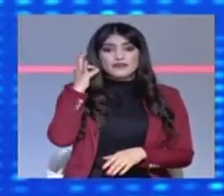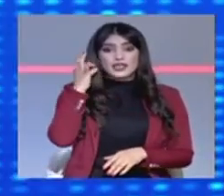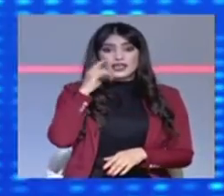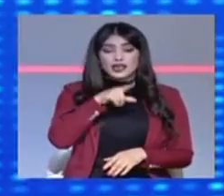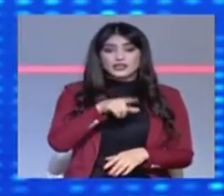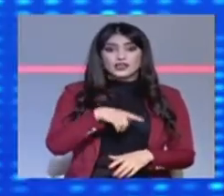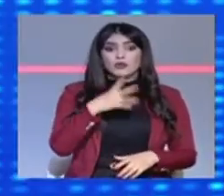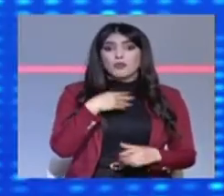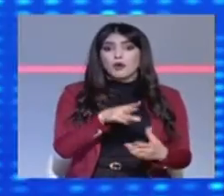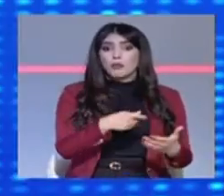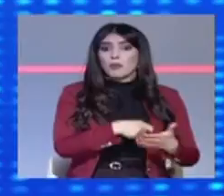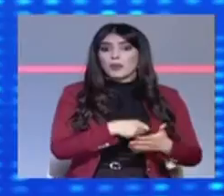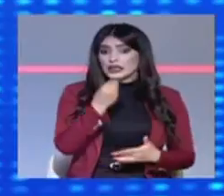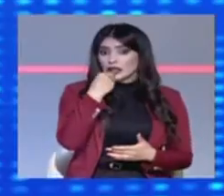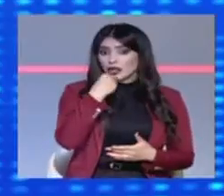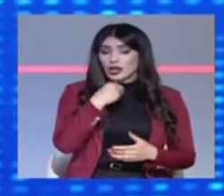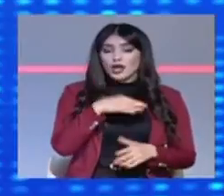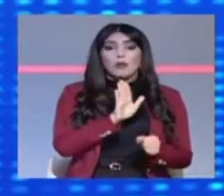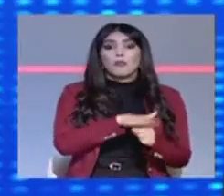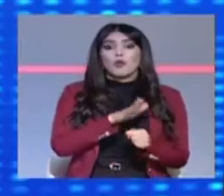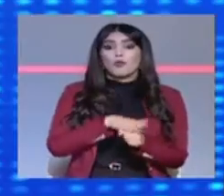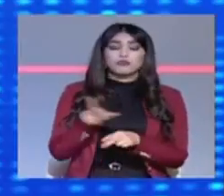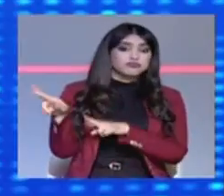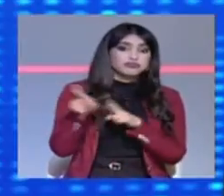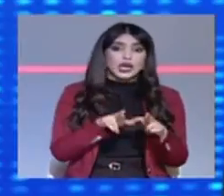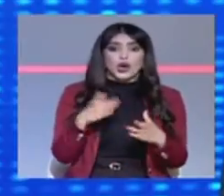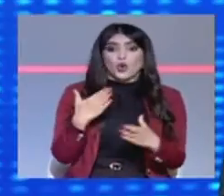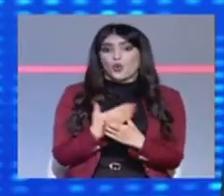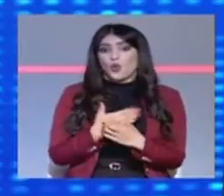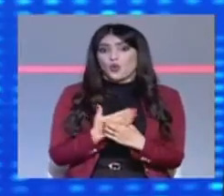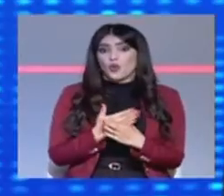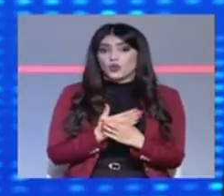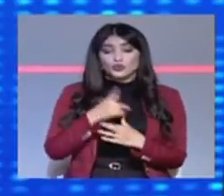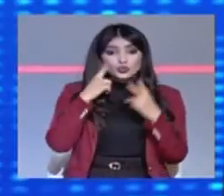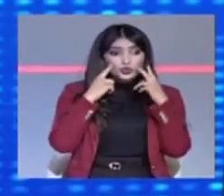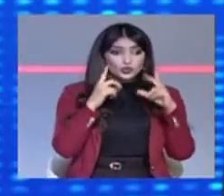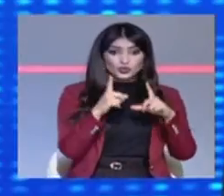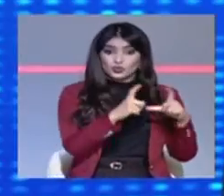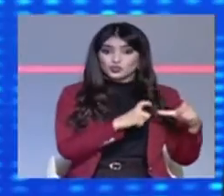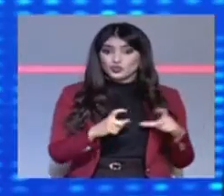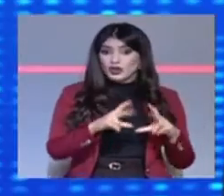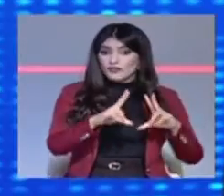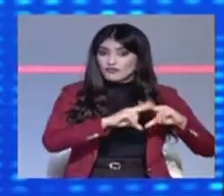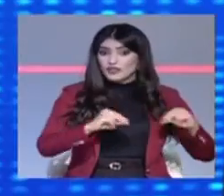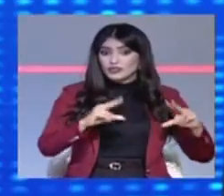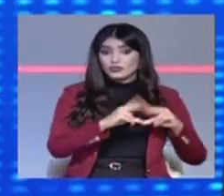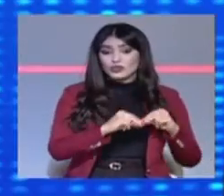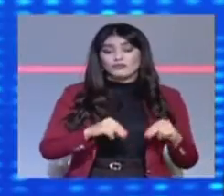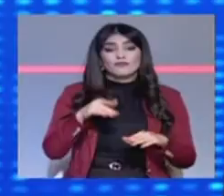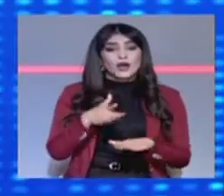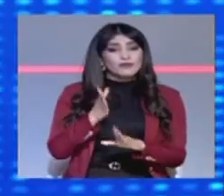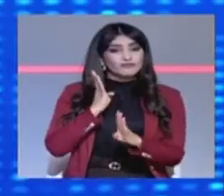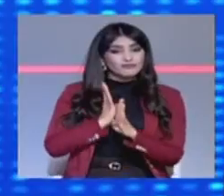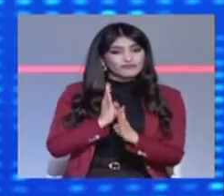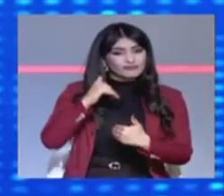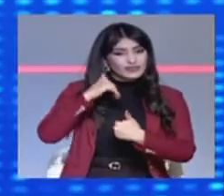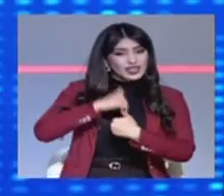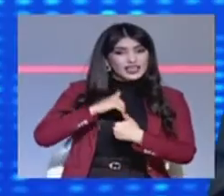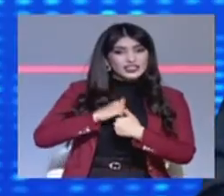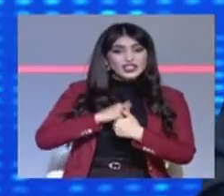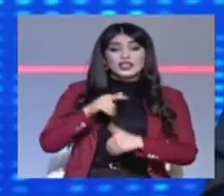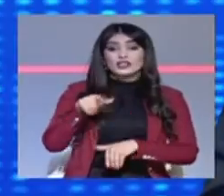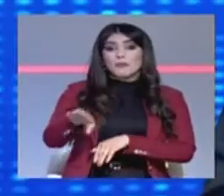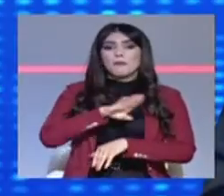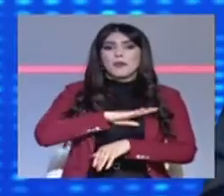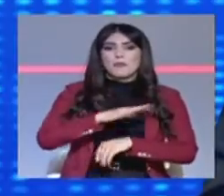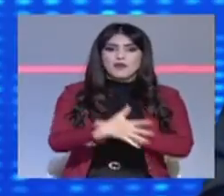القمامه ها هو يعود اليوم الى مقاعد الدراسه صوره مضيئه لا تخفي واقعا مريرا بسبب الفقر